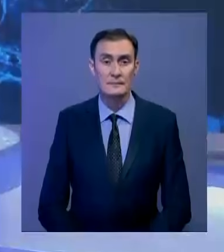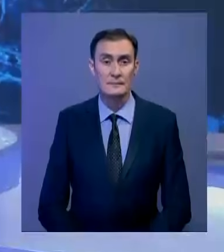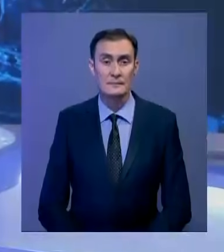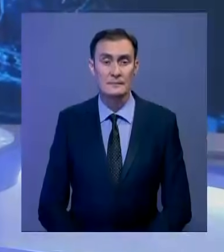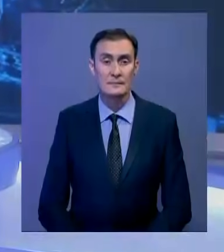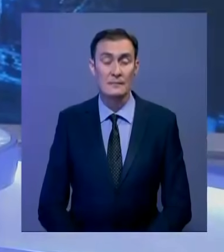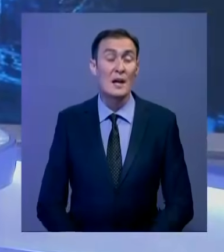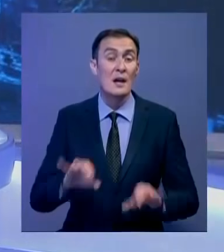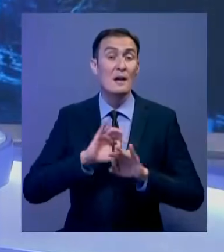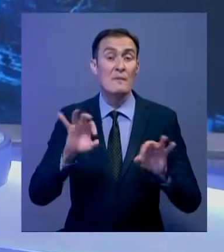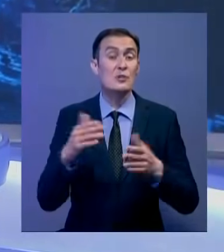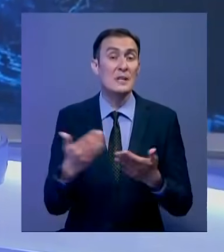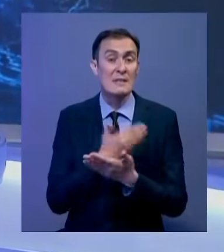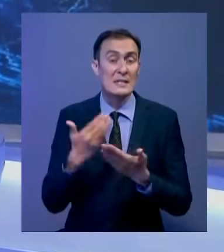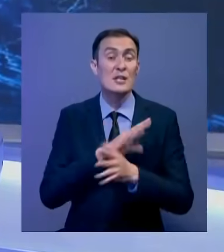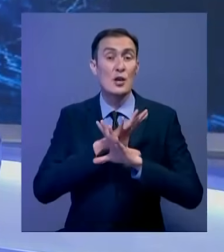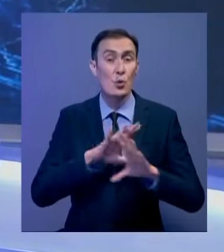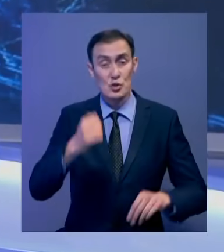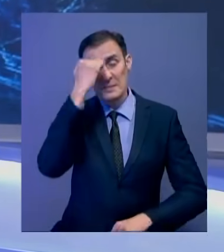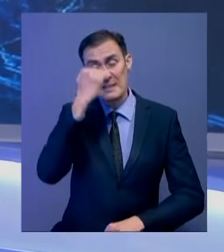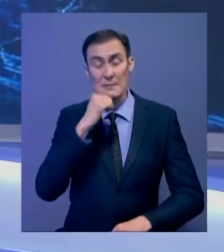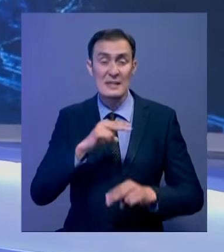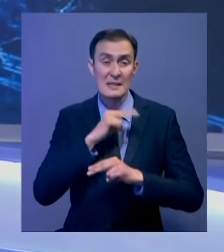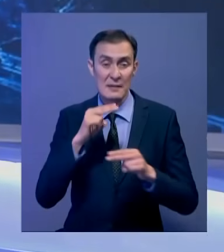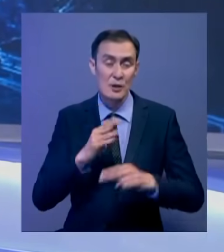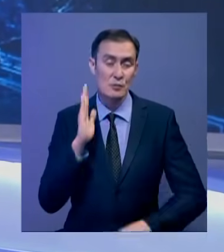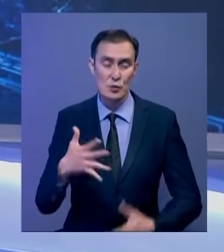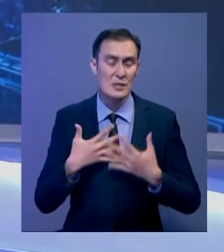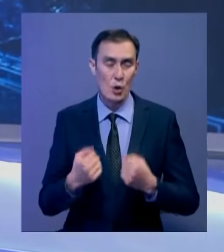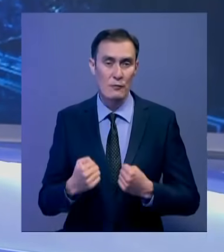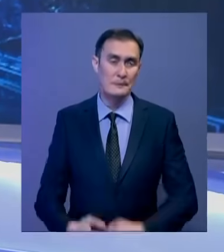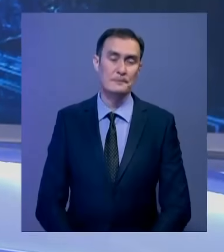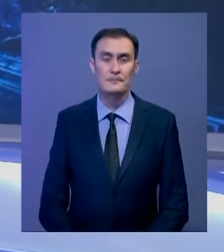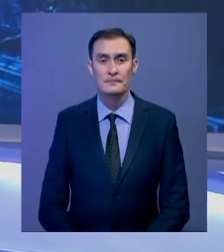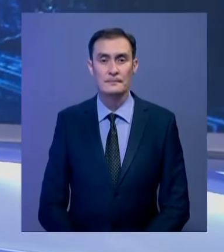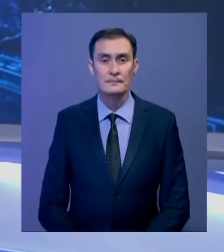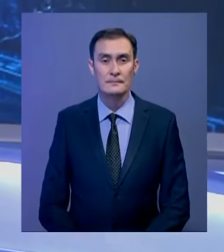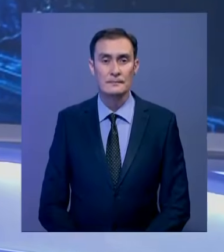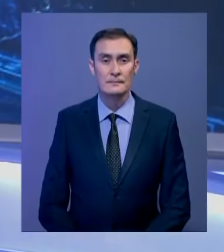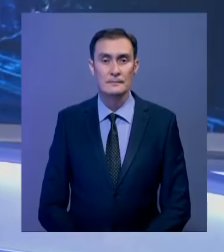И на этом все. Следите за развитием событий вместе с нами на телеканале Хабар 24. Всего доброго.